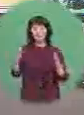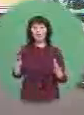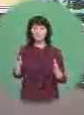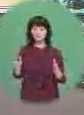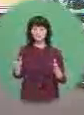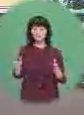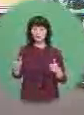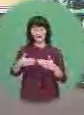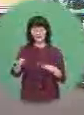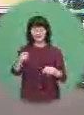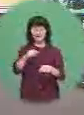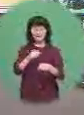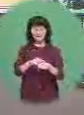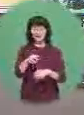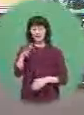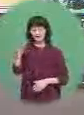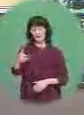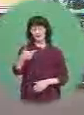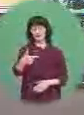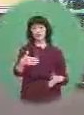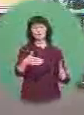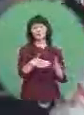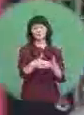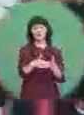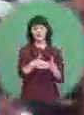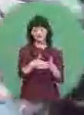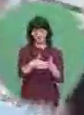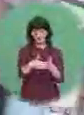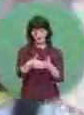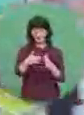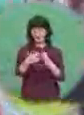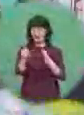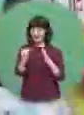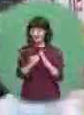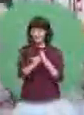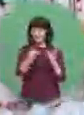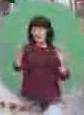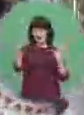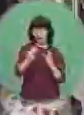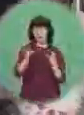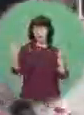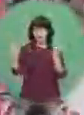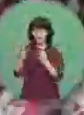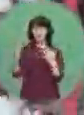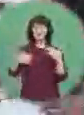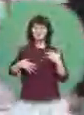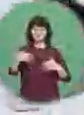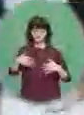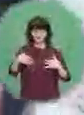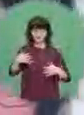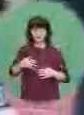期間中は開園時間が午後6時まで延長され多くの家族連れで賑わいました